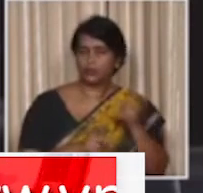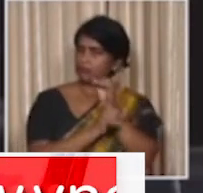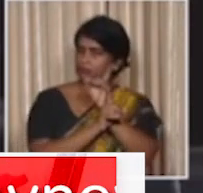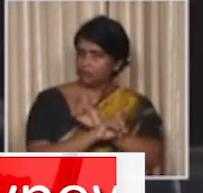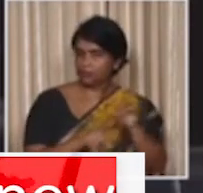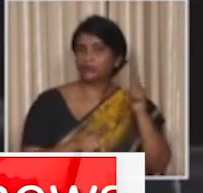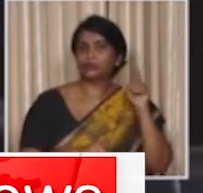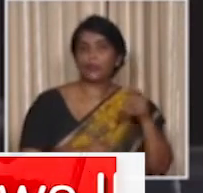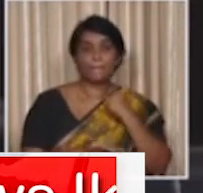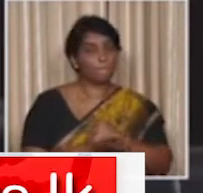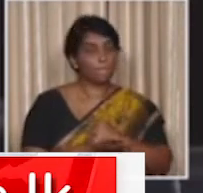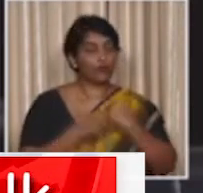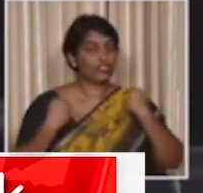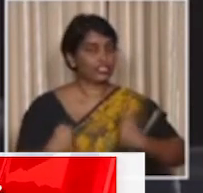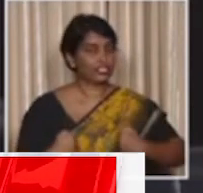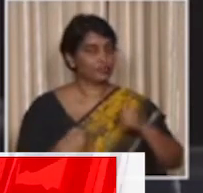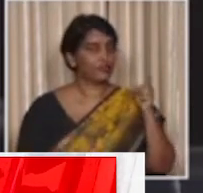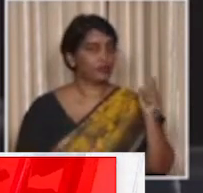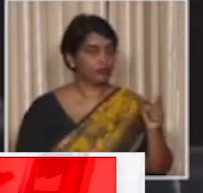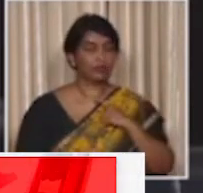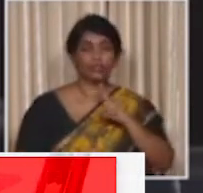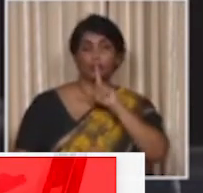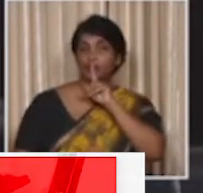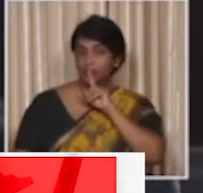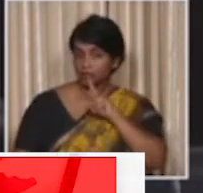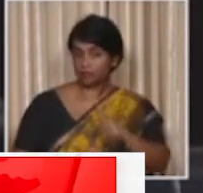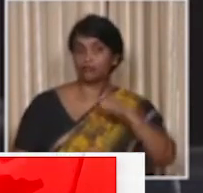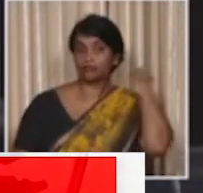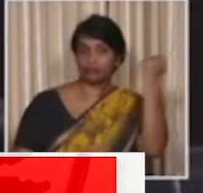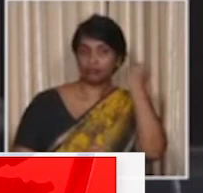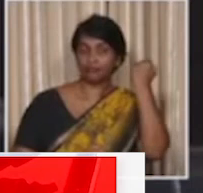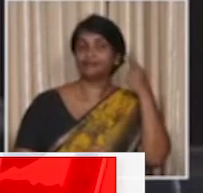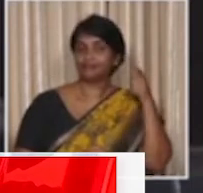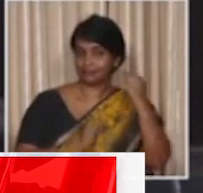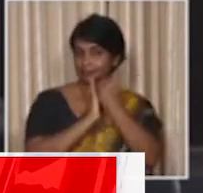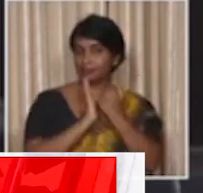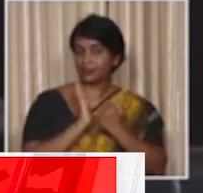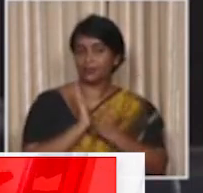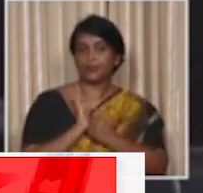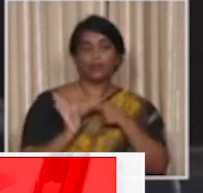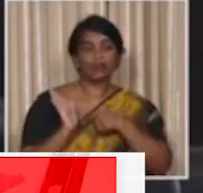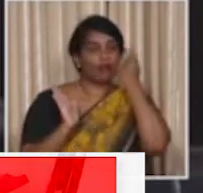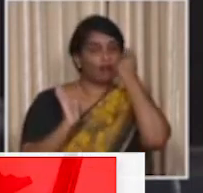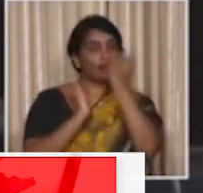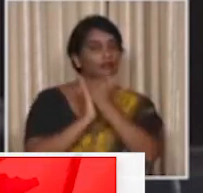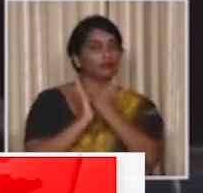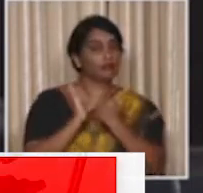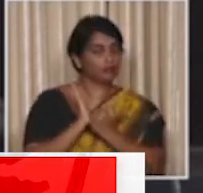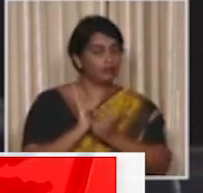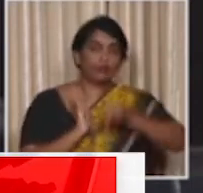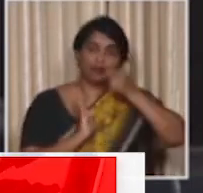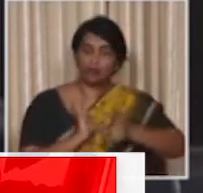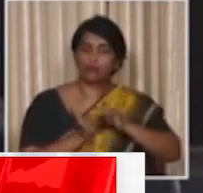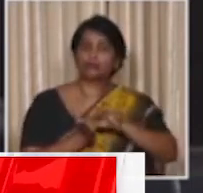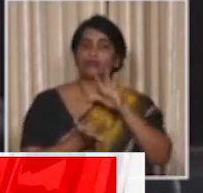ඍජුවම මහ බැංකුවේ අධිපතිවරයා ඉදිරිපත් කරපු ප්‍රසන්ටේෂන් එක මේ යෝජනා